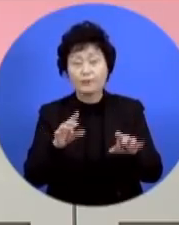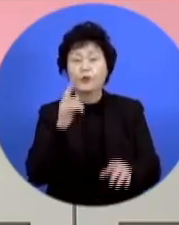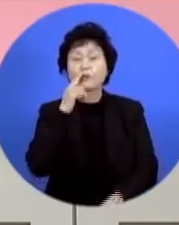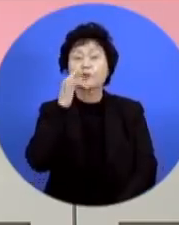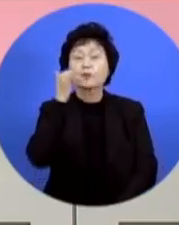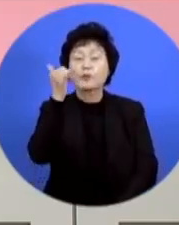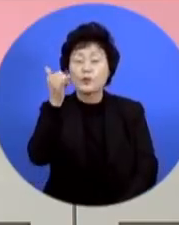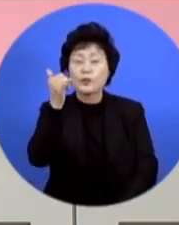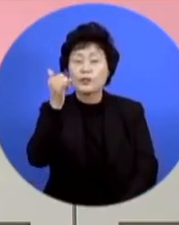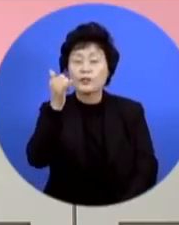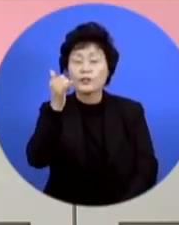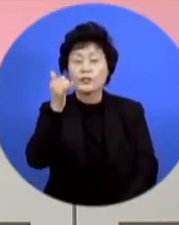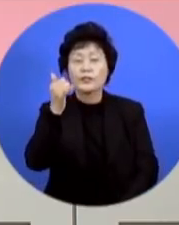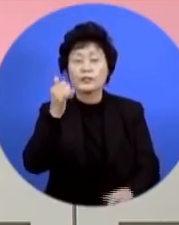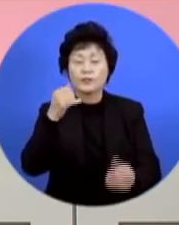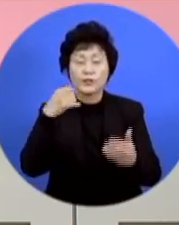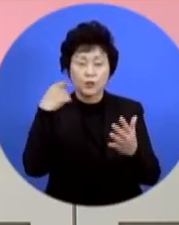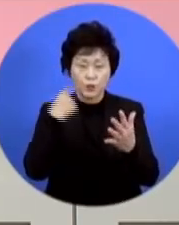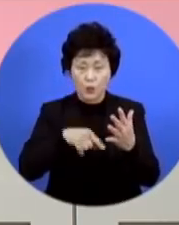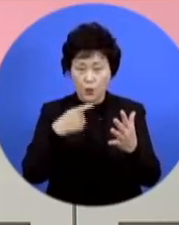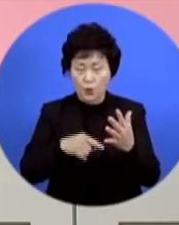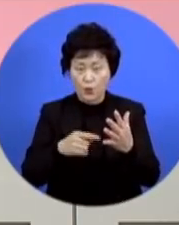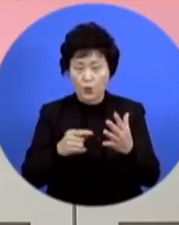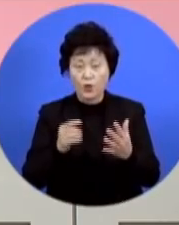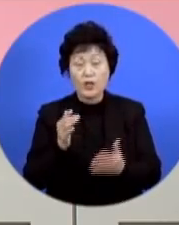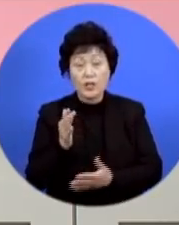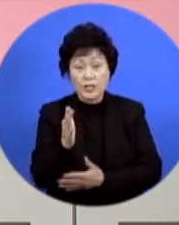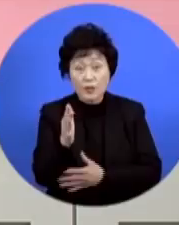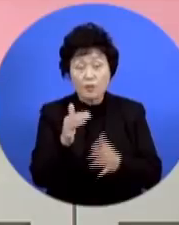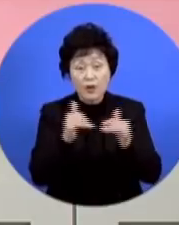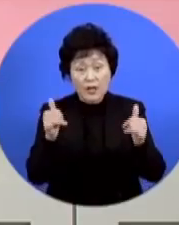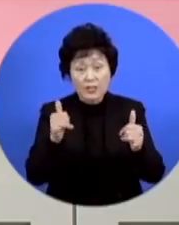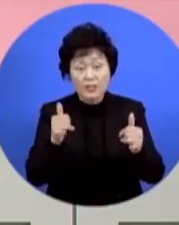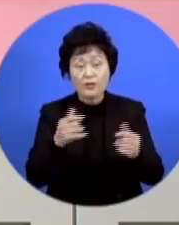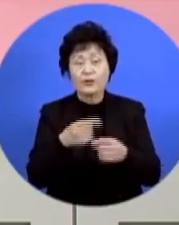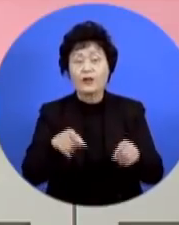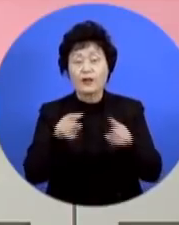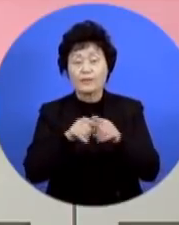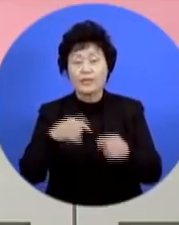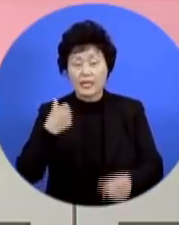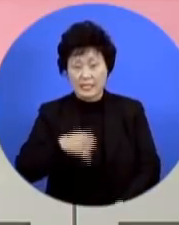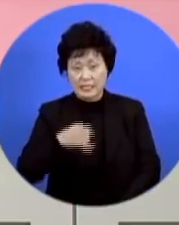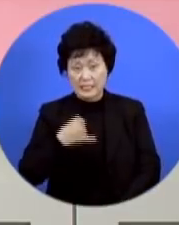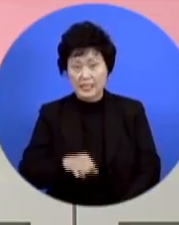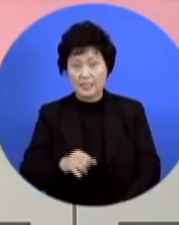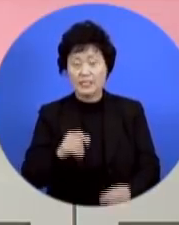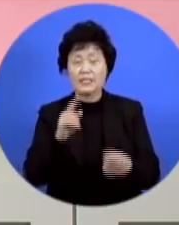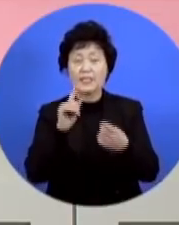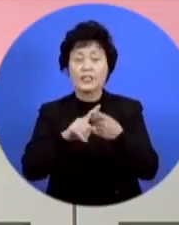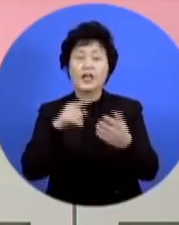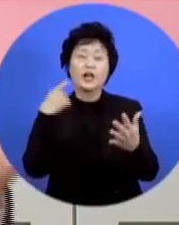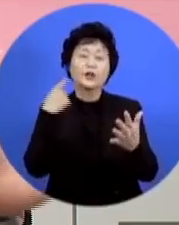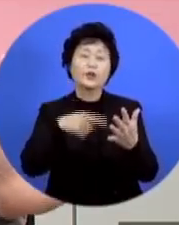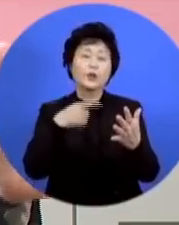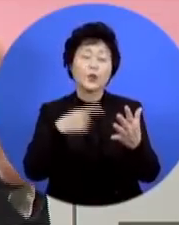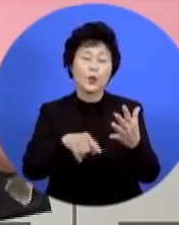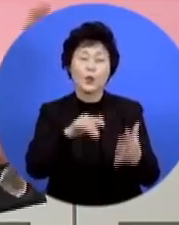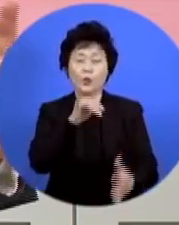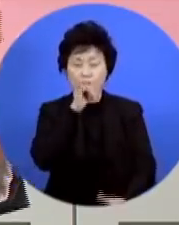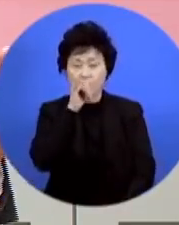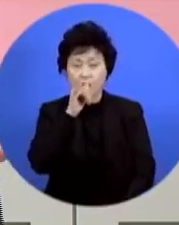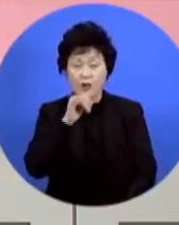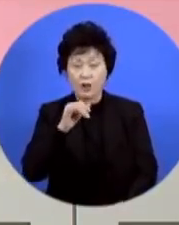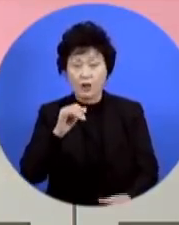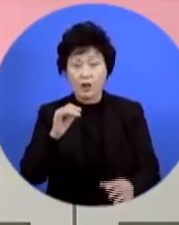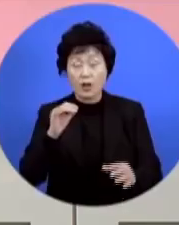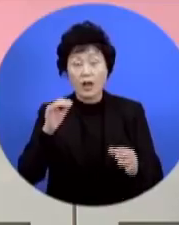함께 이것도 자녀 교육에 대해서 하는데 네. 아이들 거는 콘텐츠도 만들어서 쏘지만 이제 줌으로 소그룹 모임을